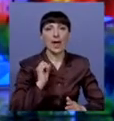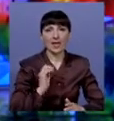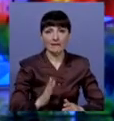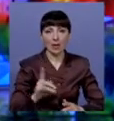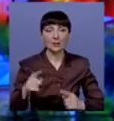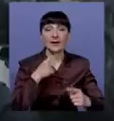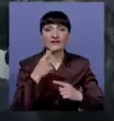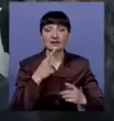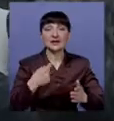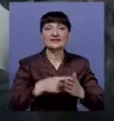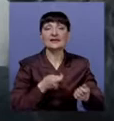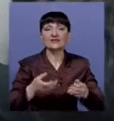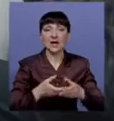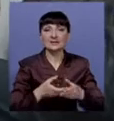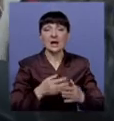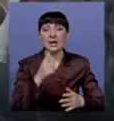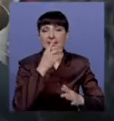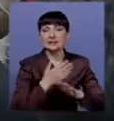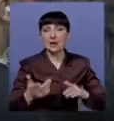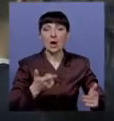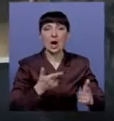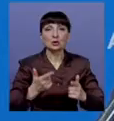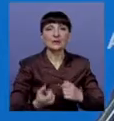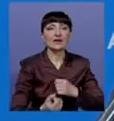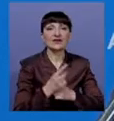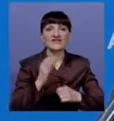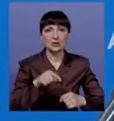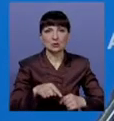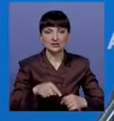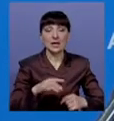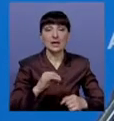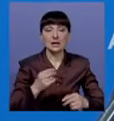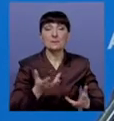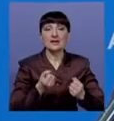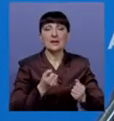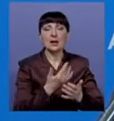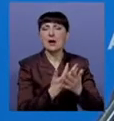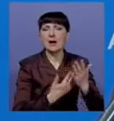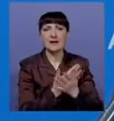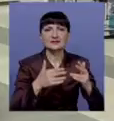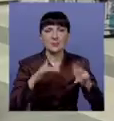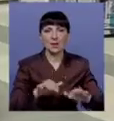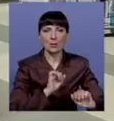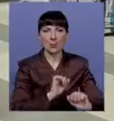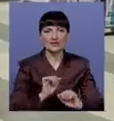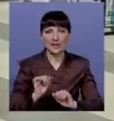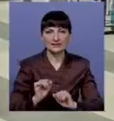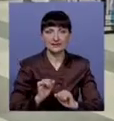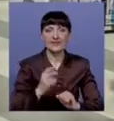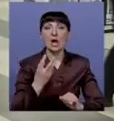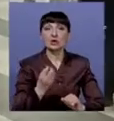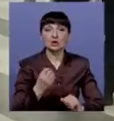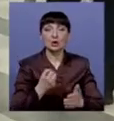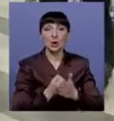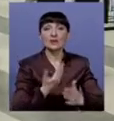Он отметил, что городские власти несколько месяцев готовились к появлению коронавируса и приняли целый ряд мер по его профилактике. Кроме того,